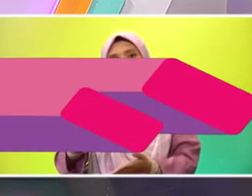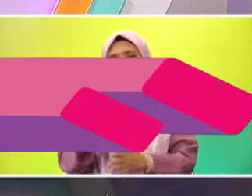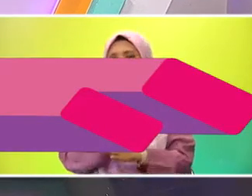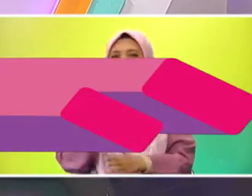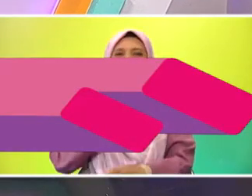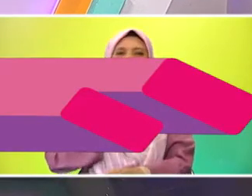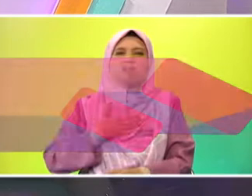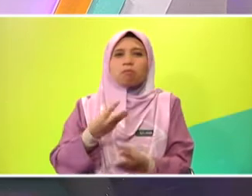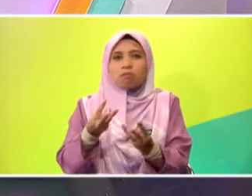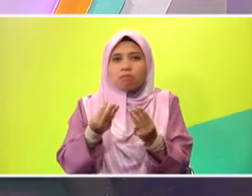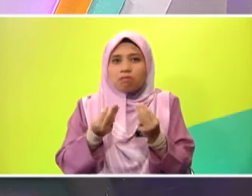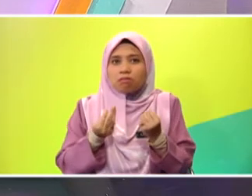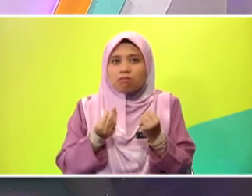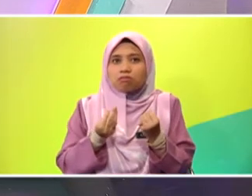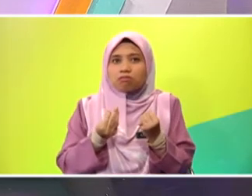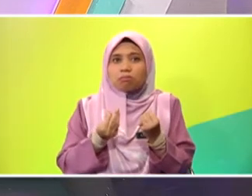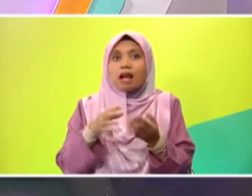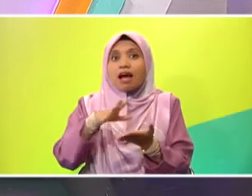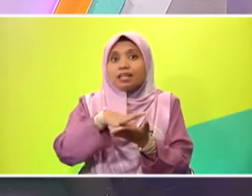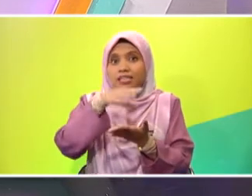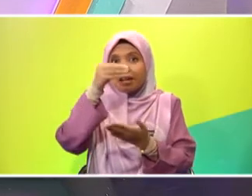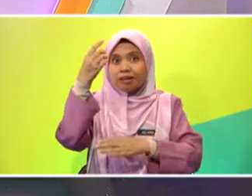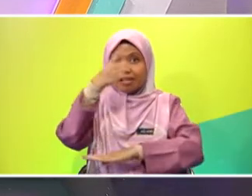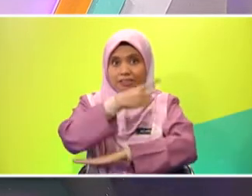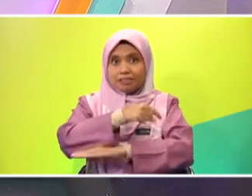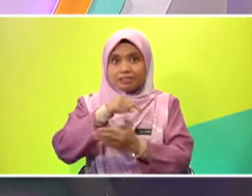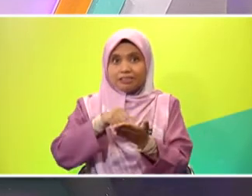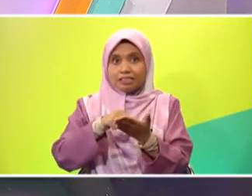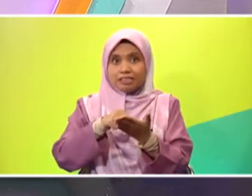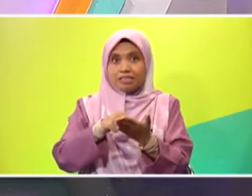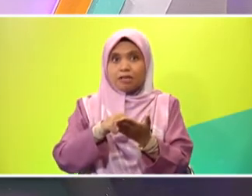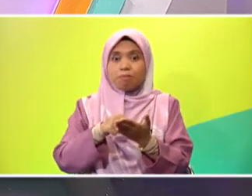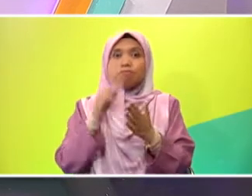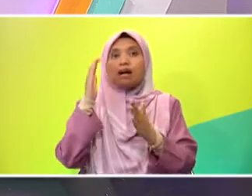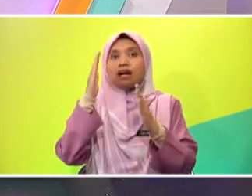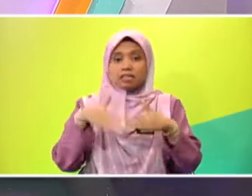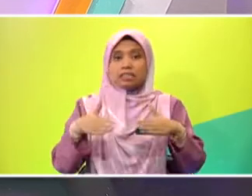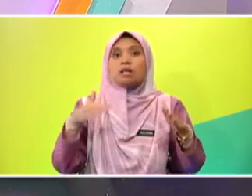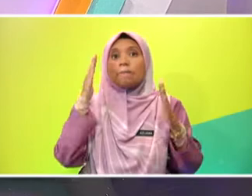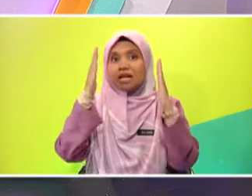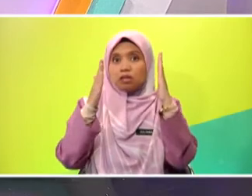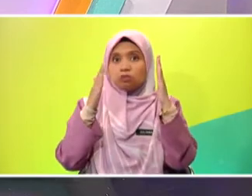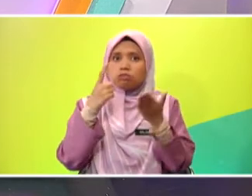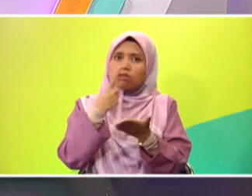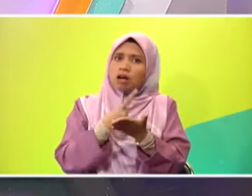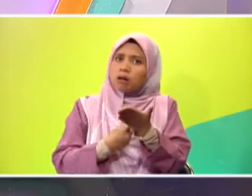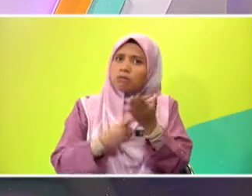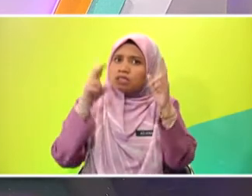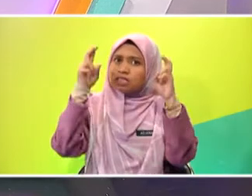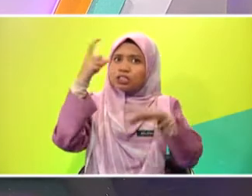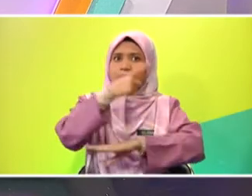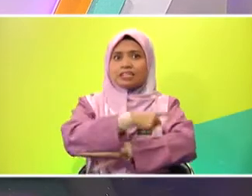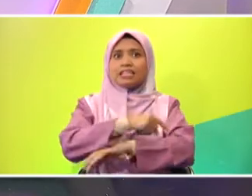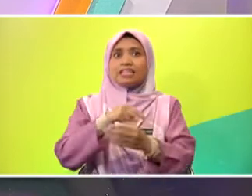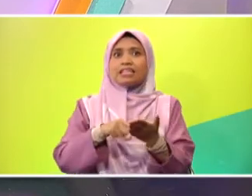tak Sabar nak mengetahui tentang topik pembelajaran kita dalam mata pelajaran bahasa Melayu apel agaknya topik kita pada hari